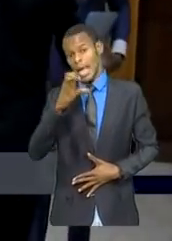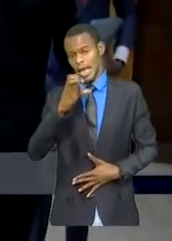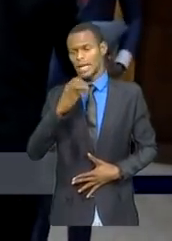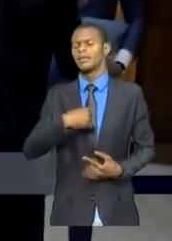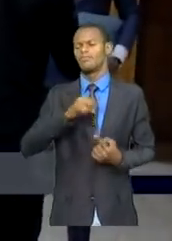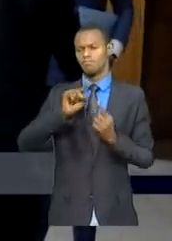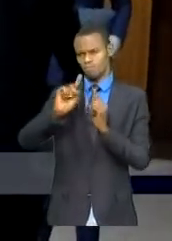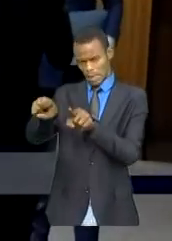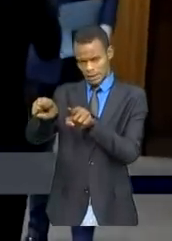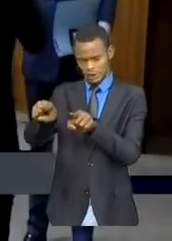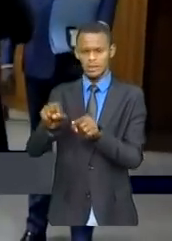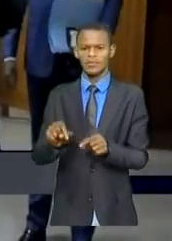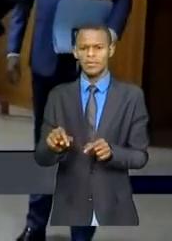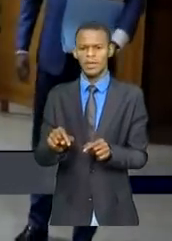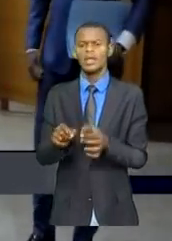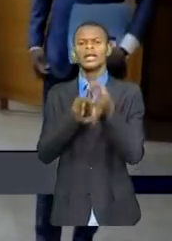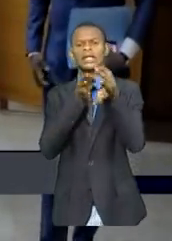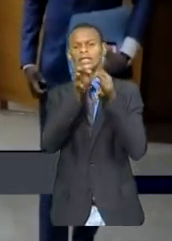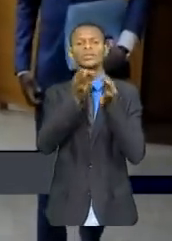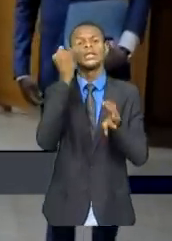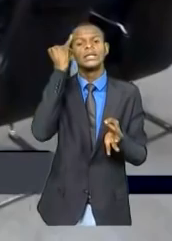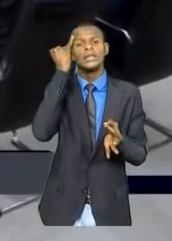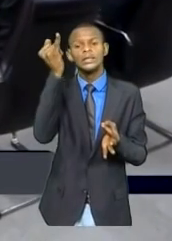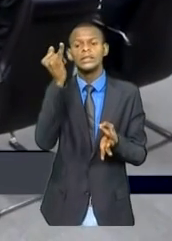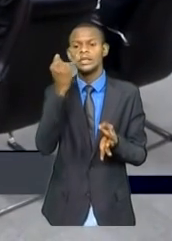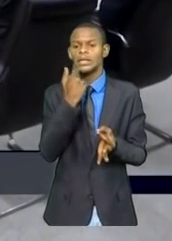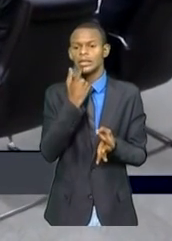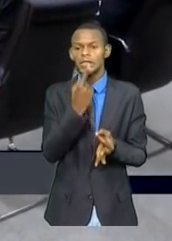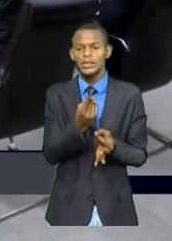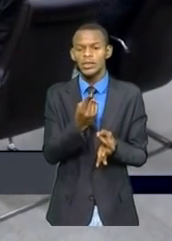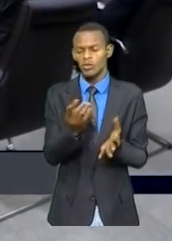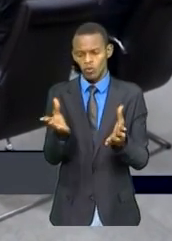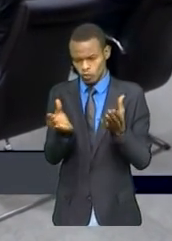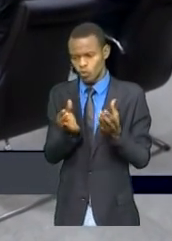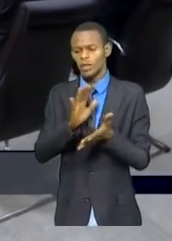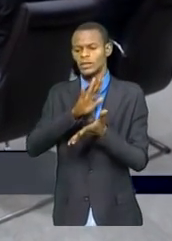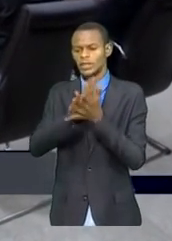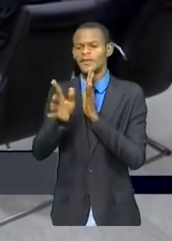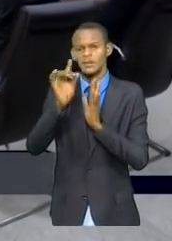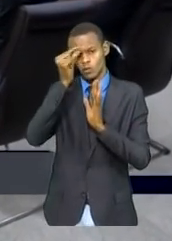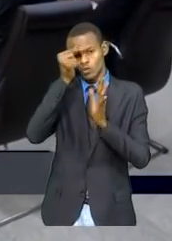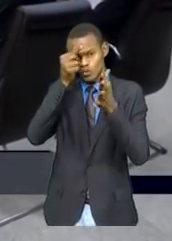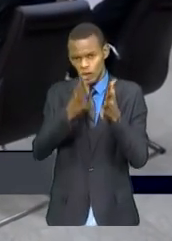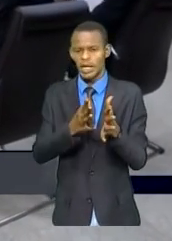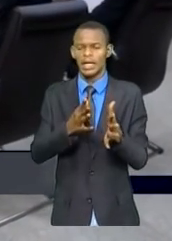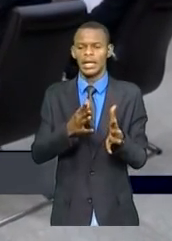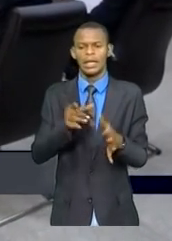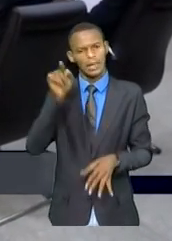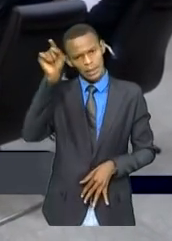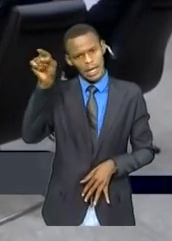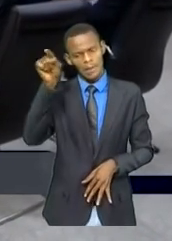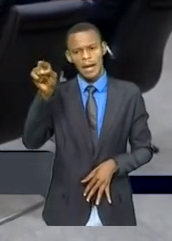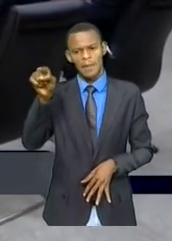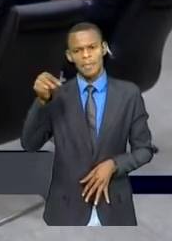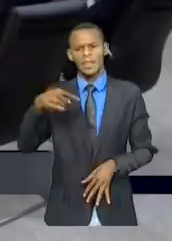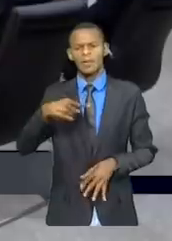le candidat le gouverneur Eric Ngalula Ilunga est allé faire part de ses ambitions au groupe provincial de sénateurs du Kasaï oriental et